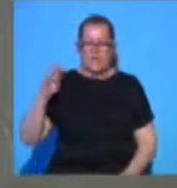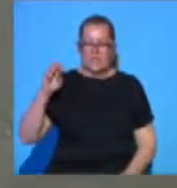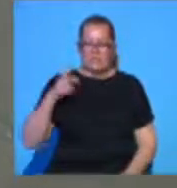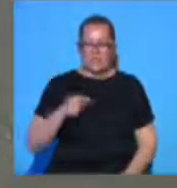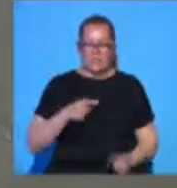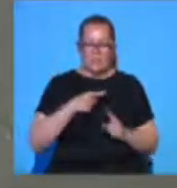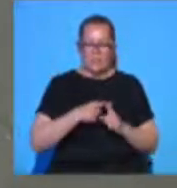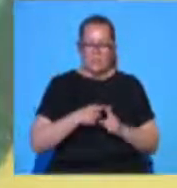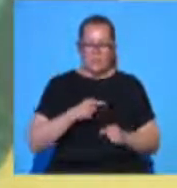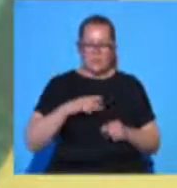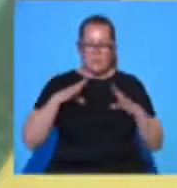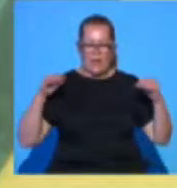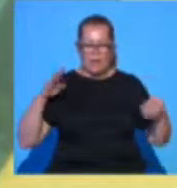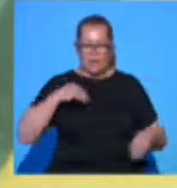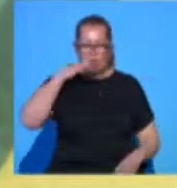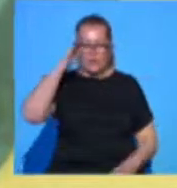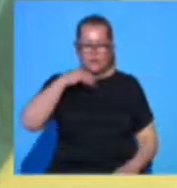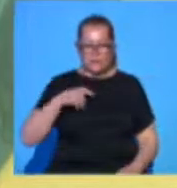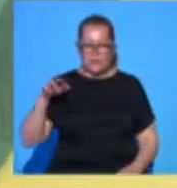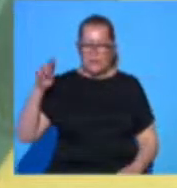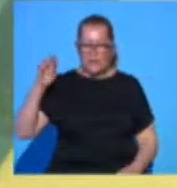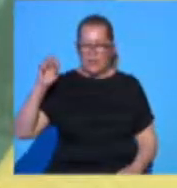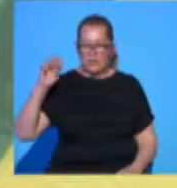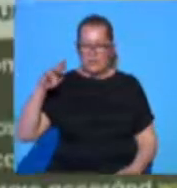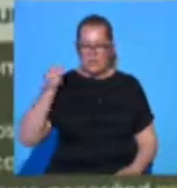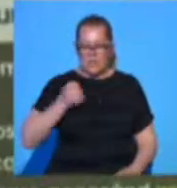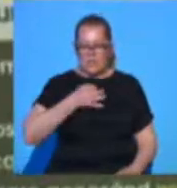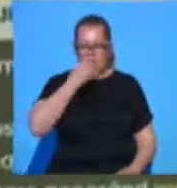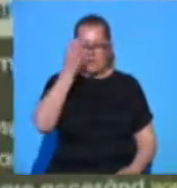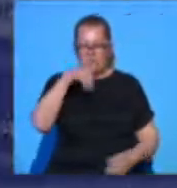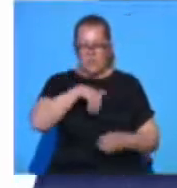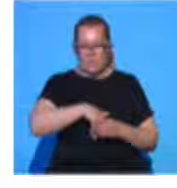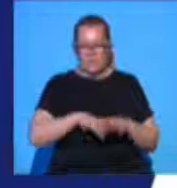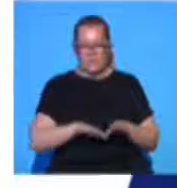decis prelungirea termenului de autorecenzare. Vă dăm detalii mai târziu.